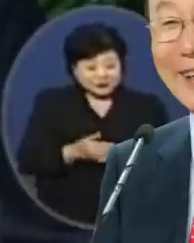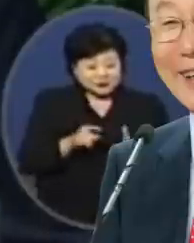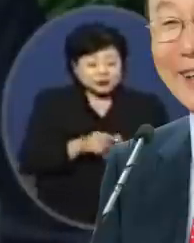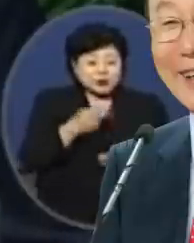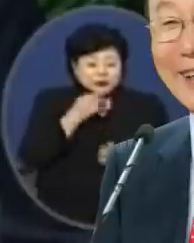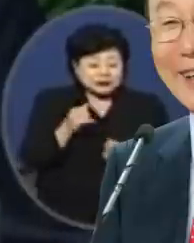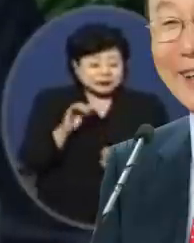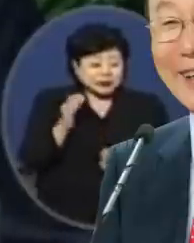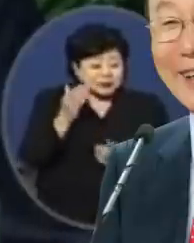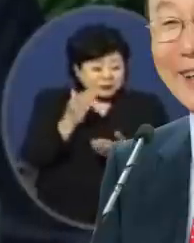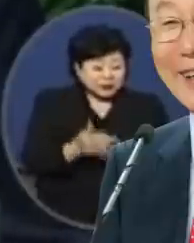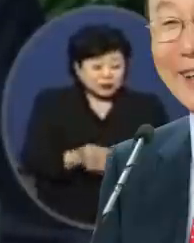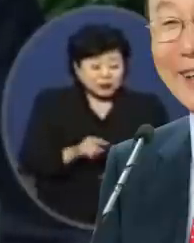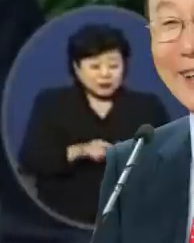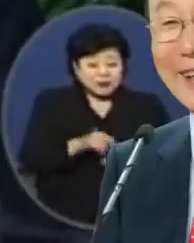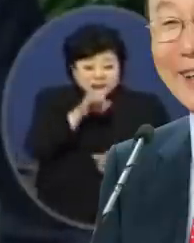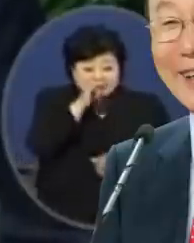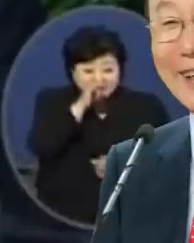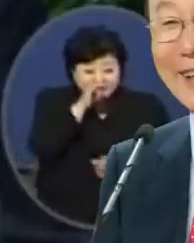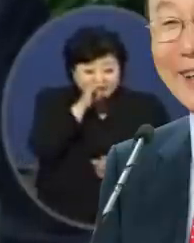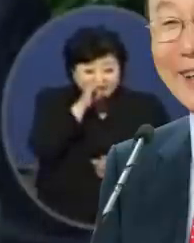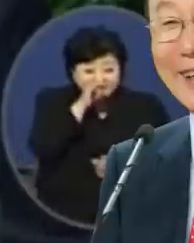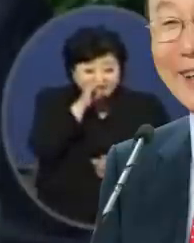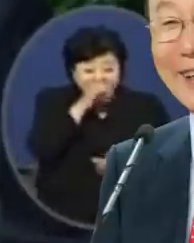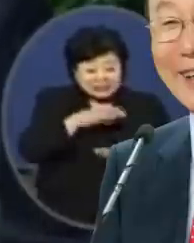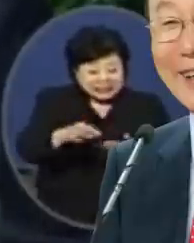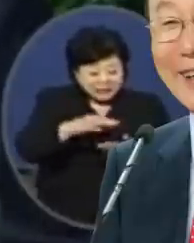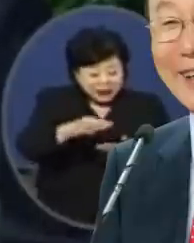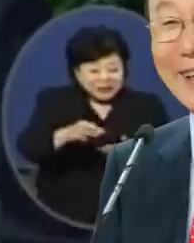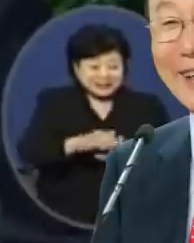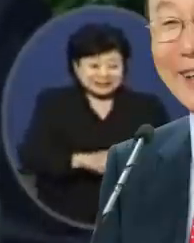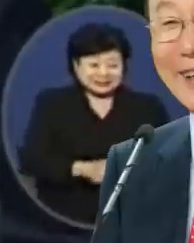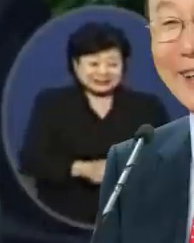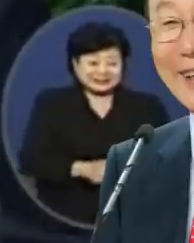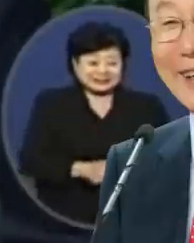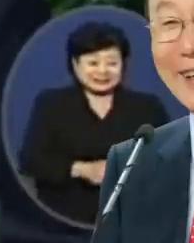없는 사람이라면 믿음이 있는데 그 믿음을 사용하면